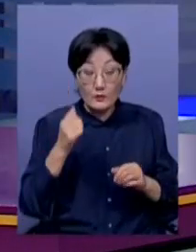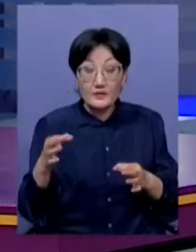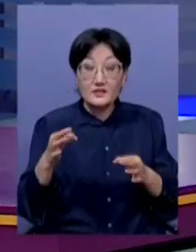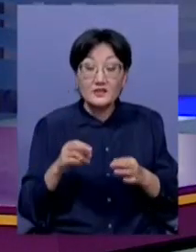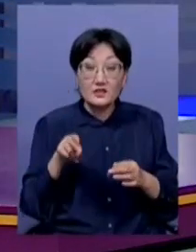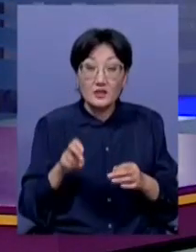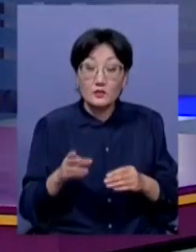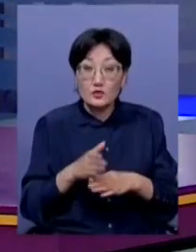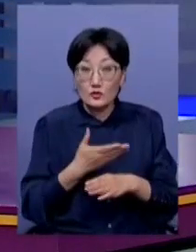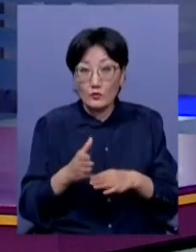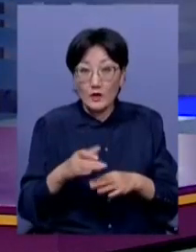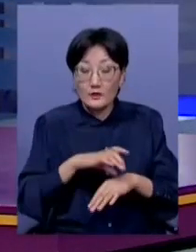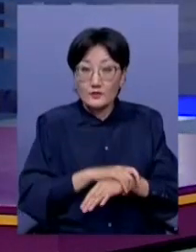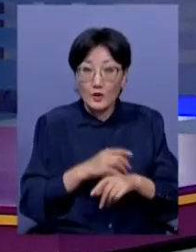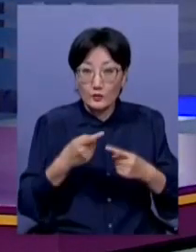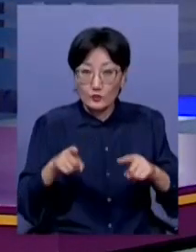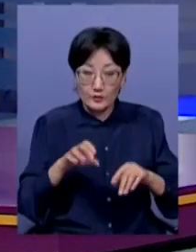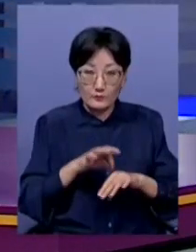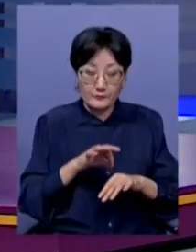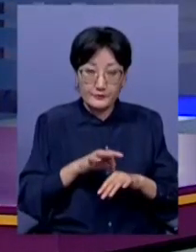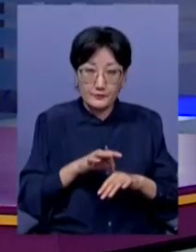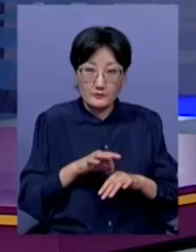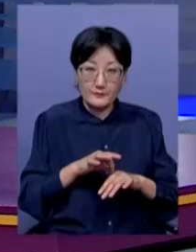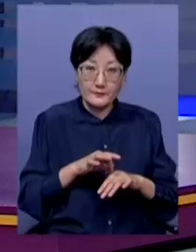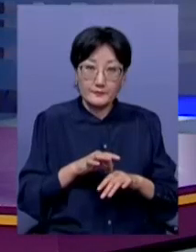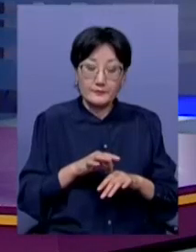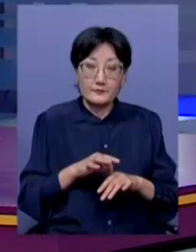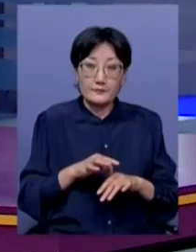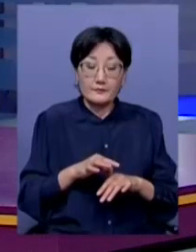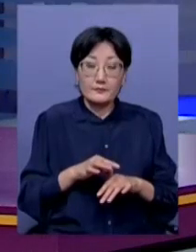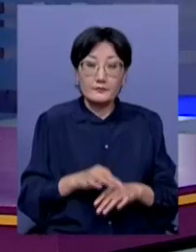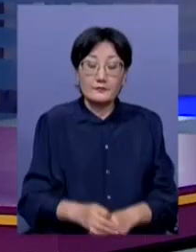Скажите, как различить этот синдром от других болезней?